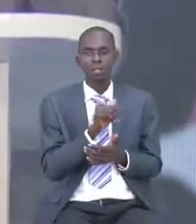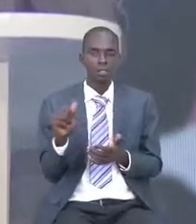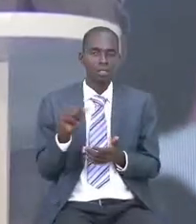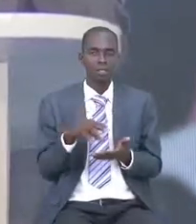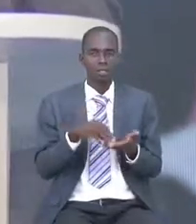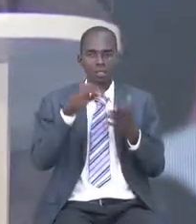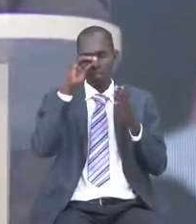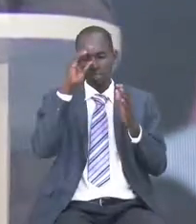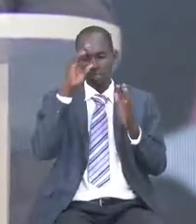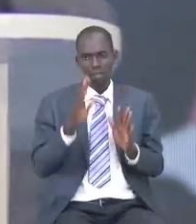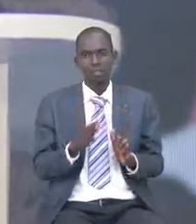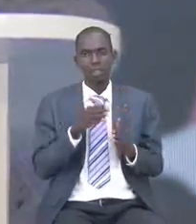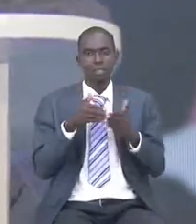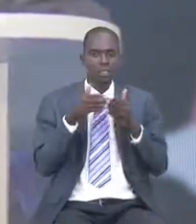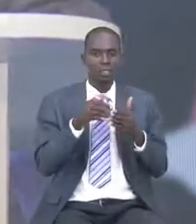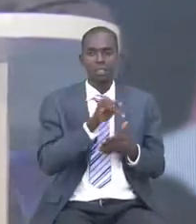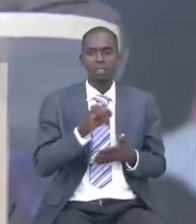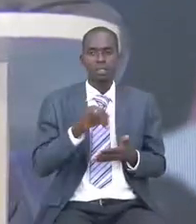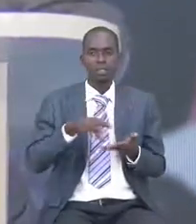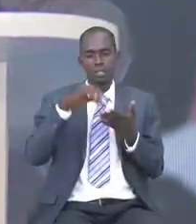la joie que tu es